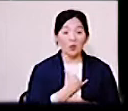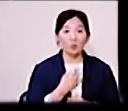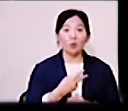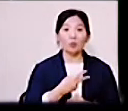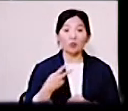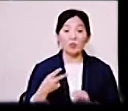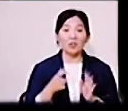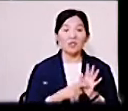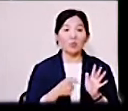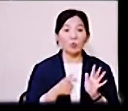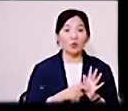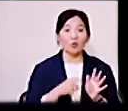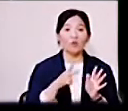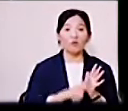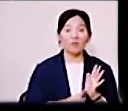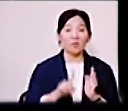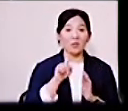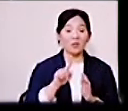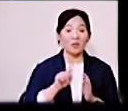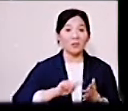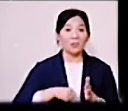получилось